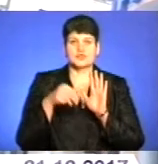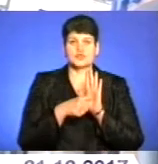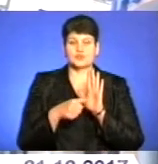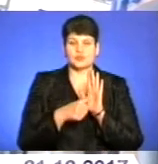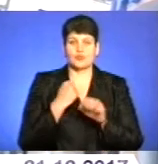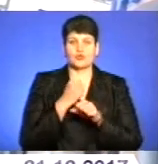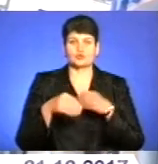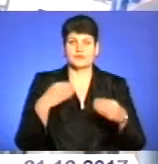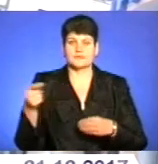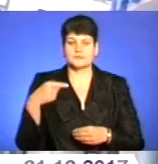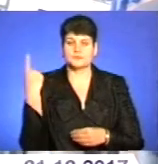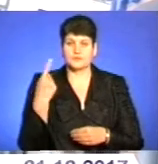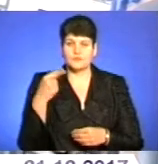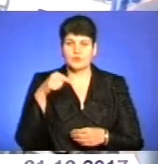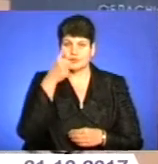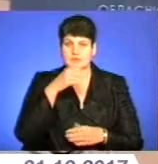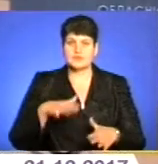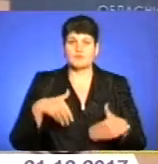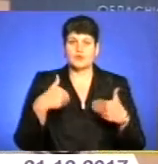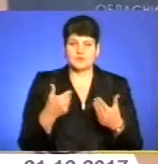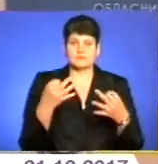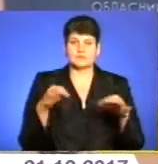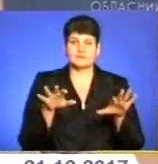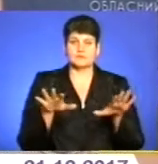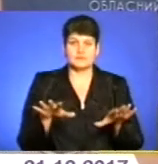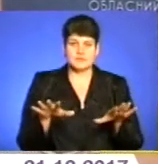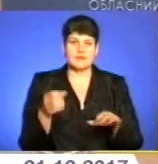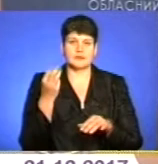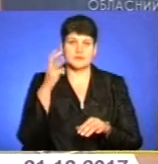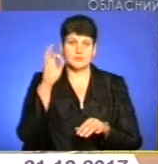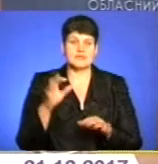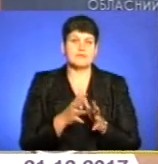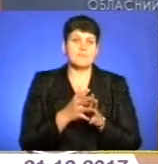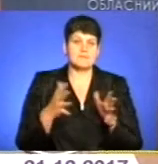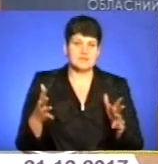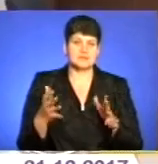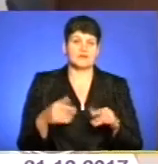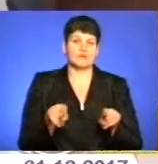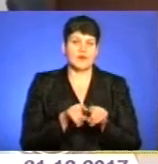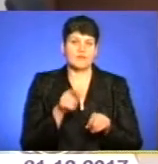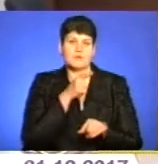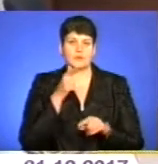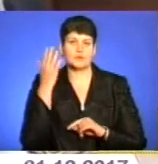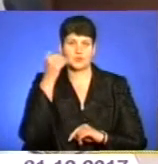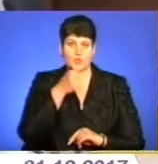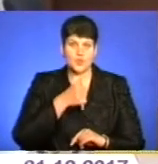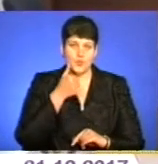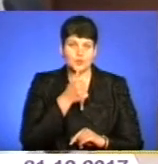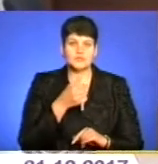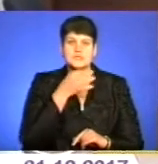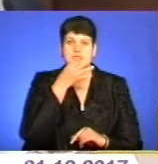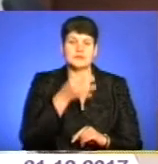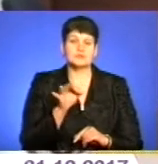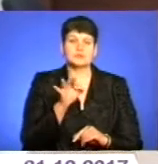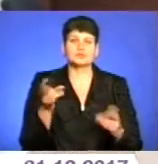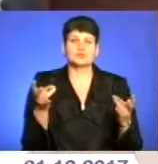роботодавців Тернопільщини цьогоріч запропонували вакансії, а це на 13% більше, ніж у відповідний період минулого року. Вони заявили про